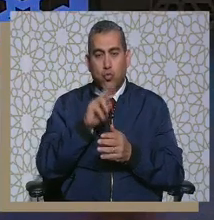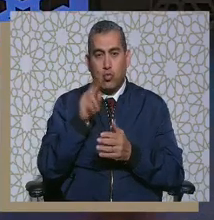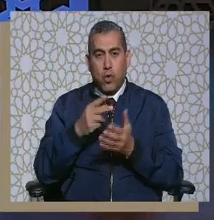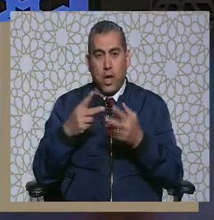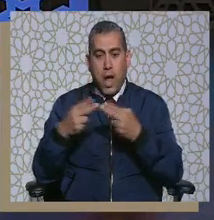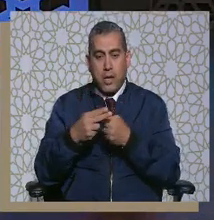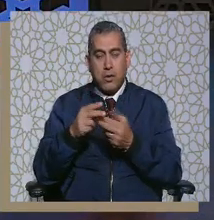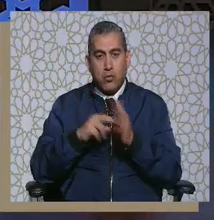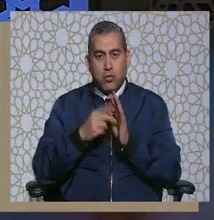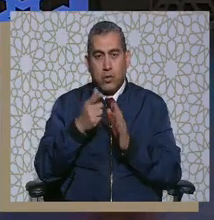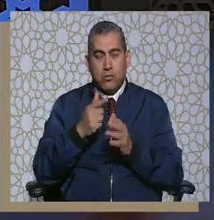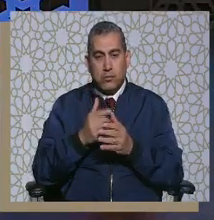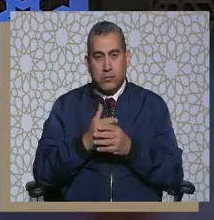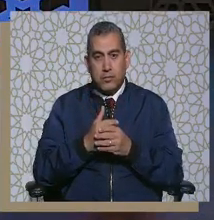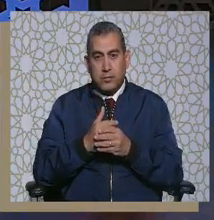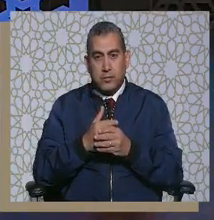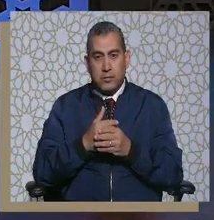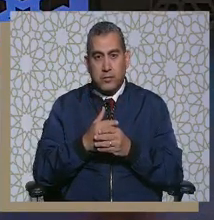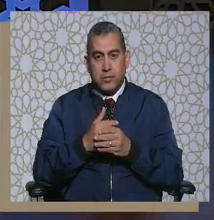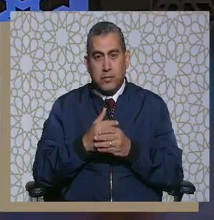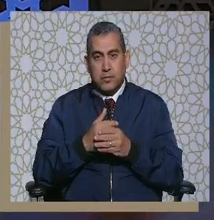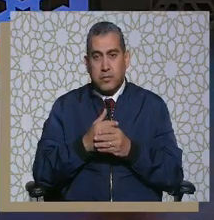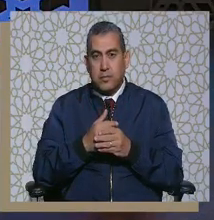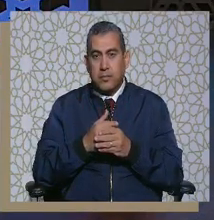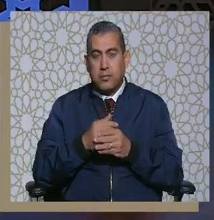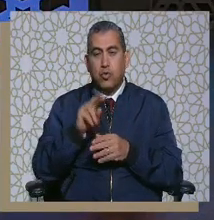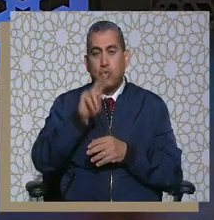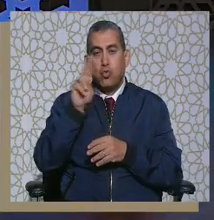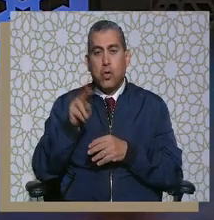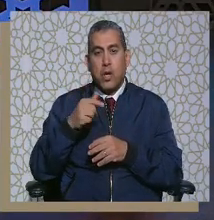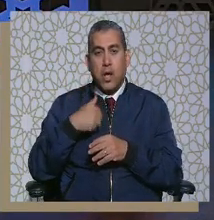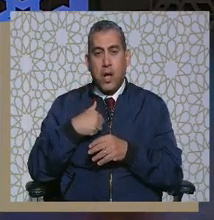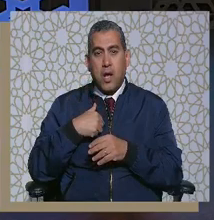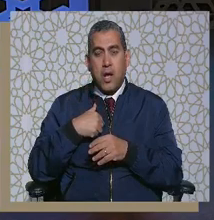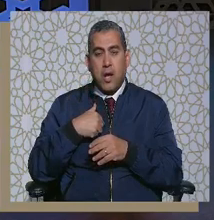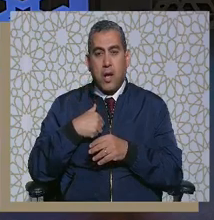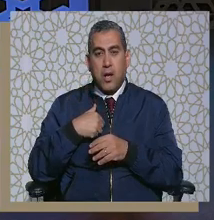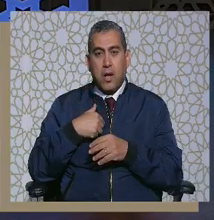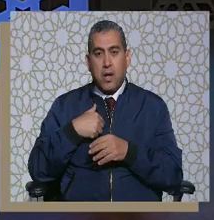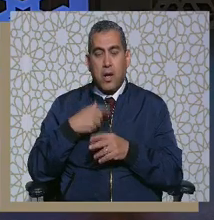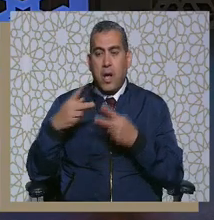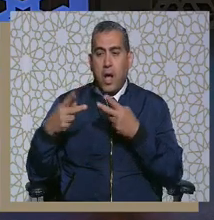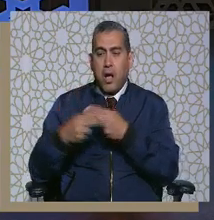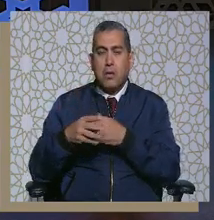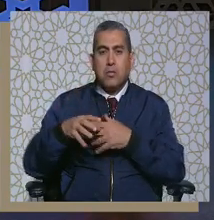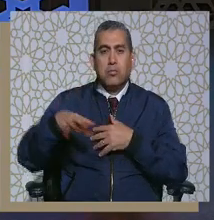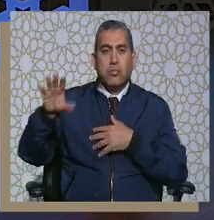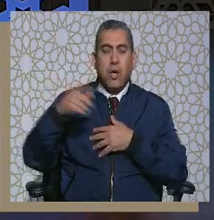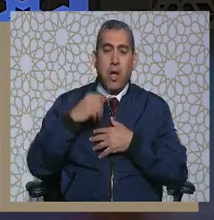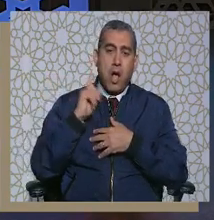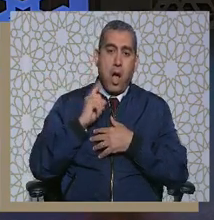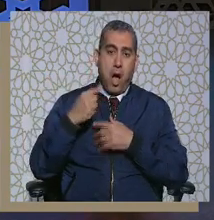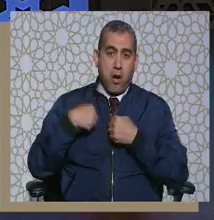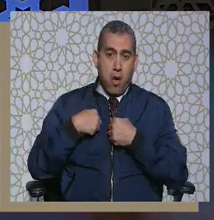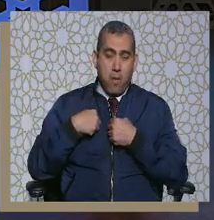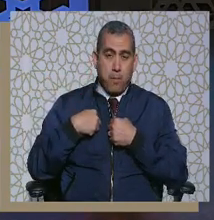طتك لاخواتك السؤال يعني ان انا مقاطعهم ف حرام